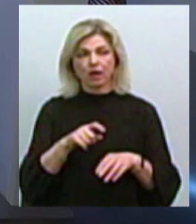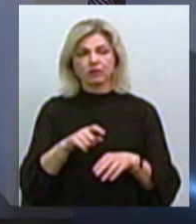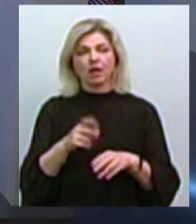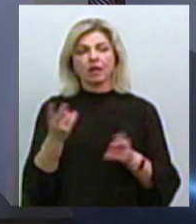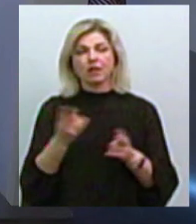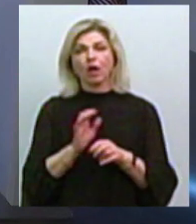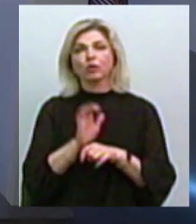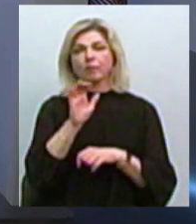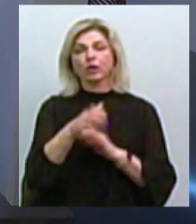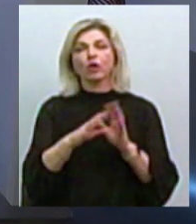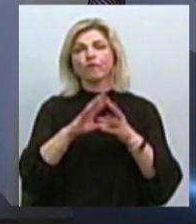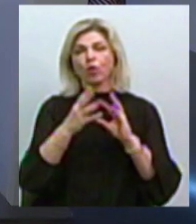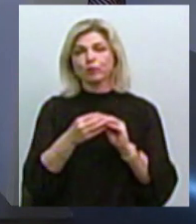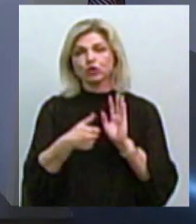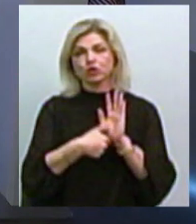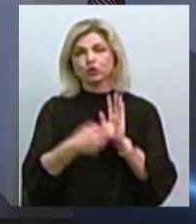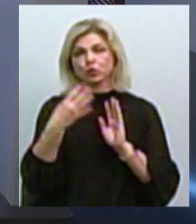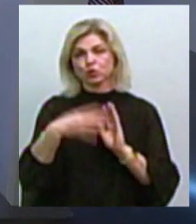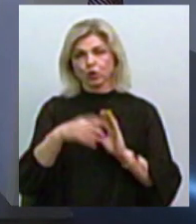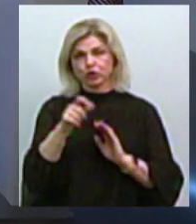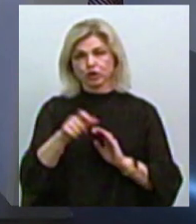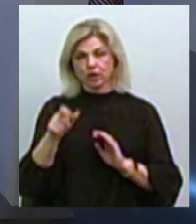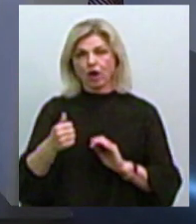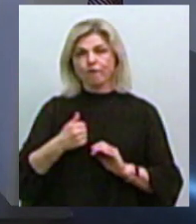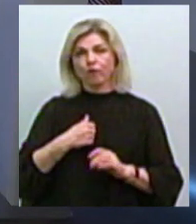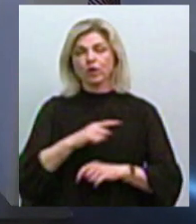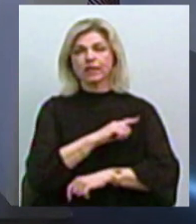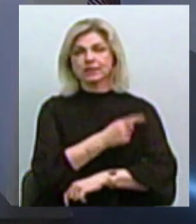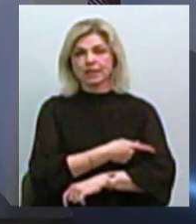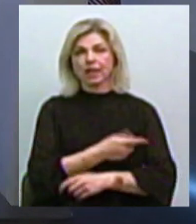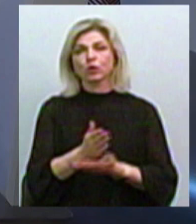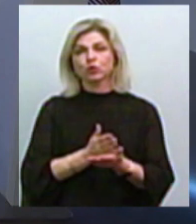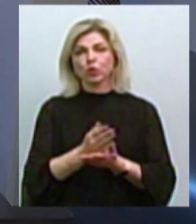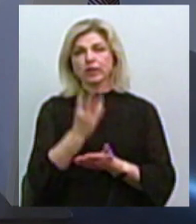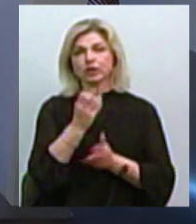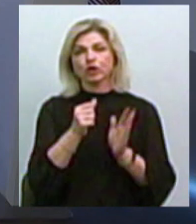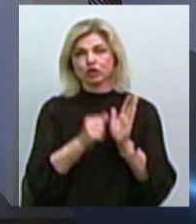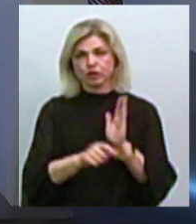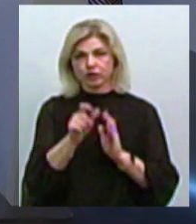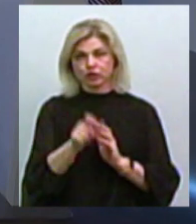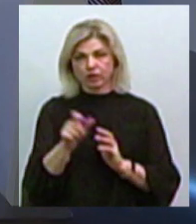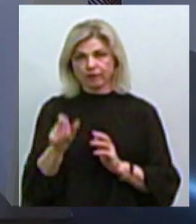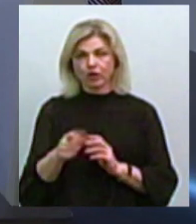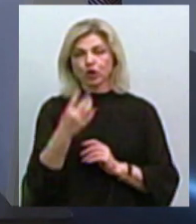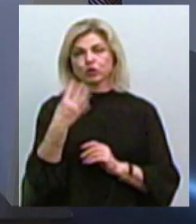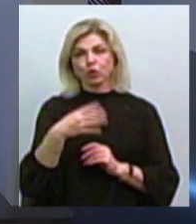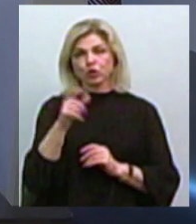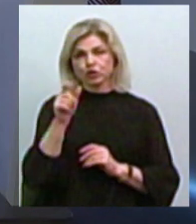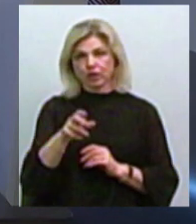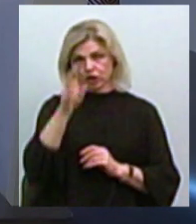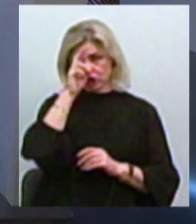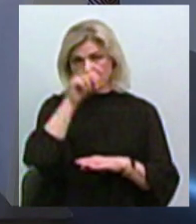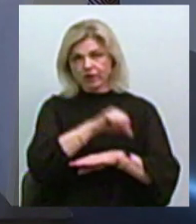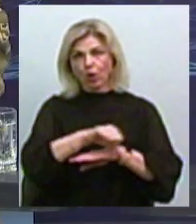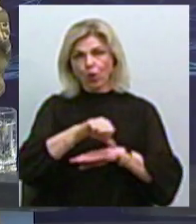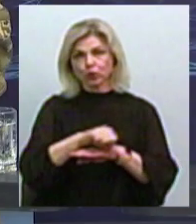відправити 640 чоловік. З них в Збройних силах будуть проходити службу 360 чоловік, 40 чоловік – Державної прикордонної